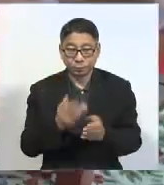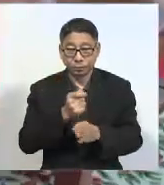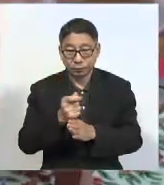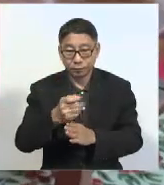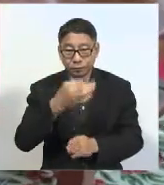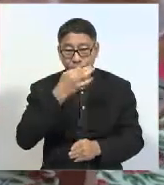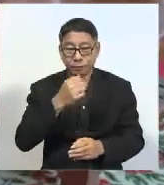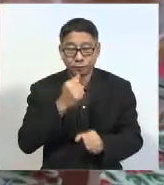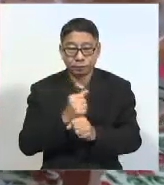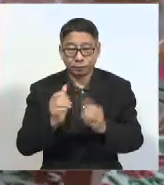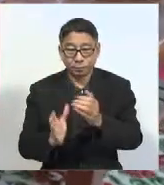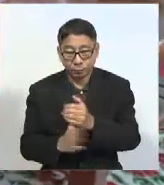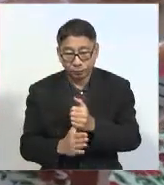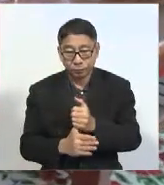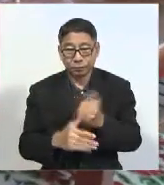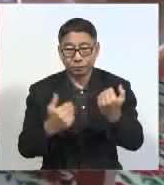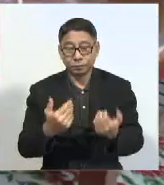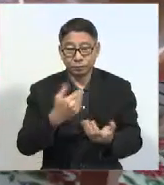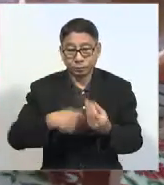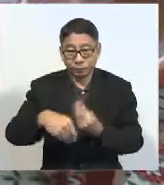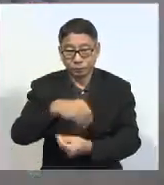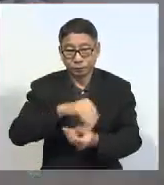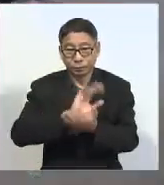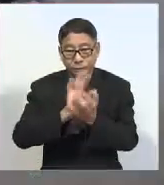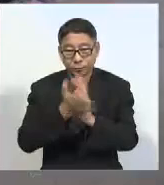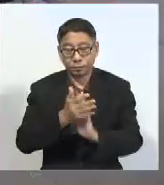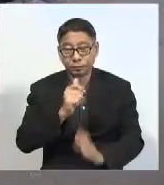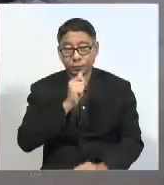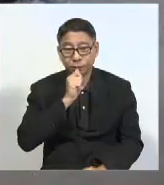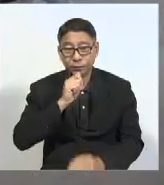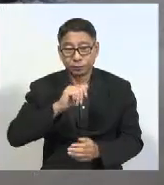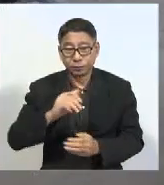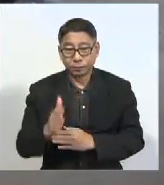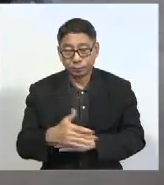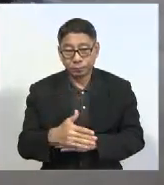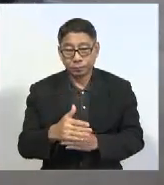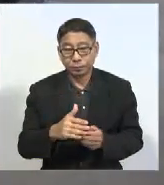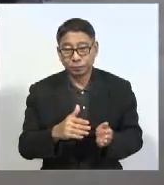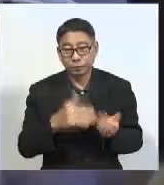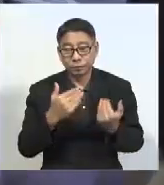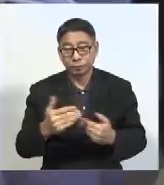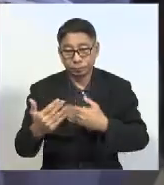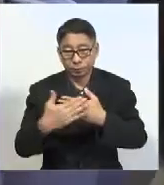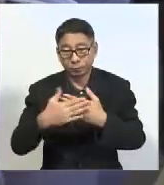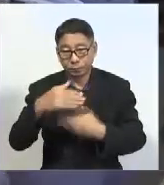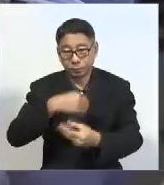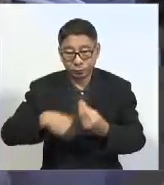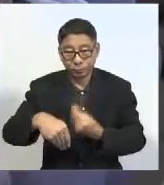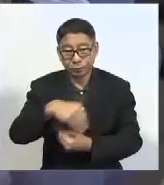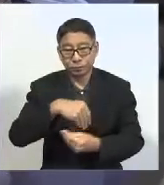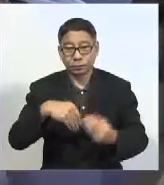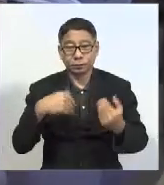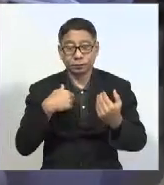าชีพการทำประมงและธุรกิจการแปรรูปอาหารทะเลและที่สำคัญนะคะเป็นการกระตุ้นเศรษฐกิจในระดับท้องถิ่